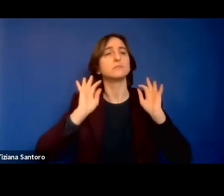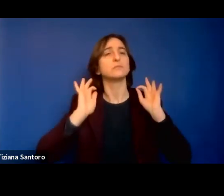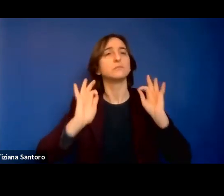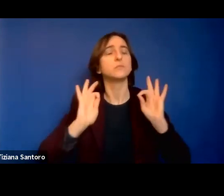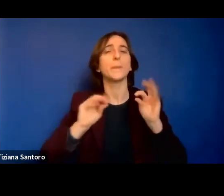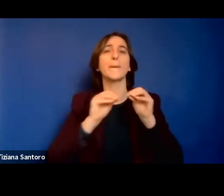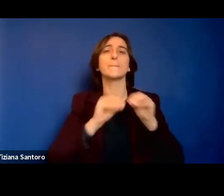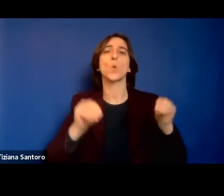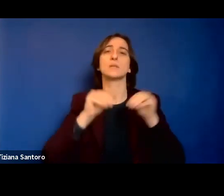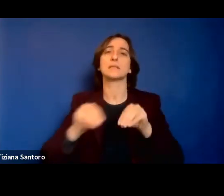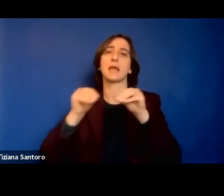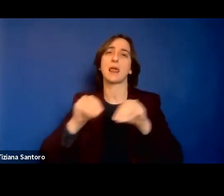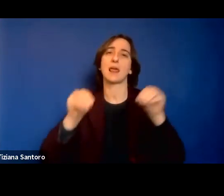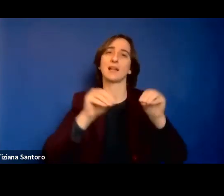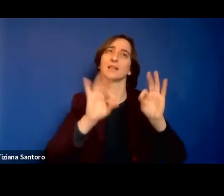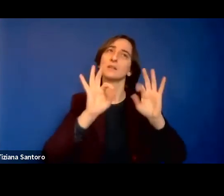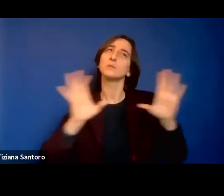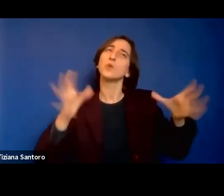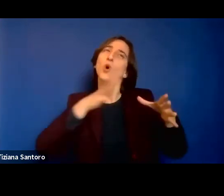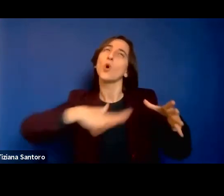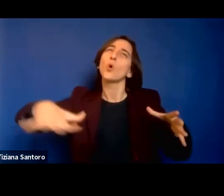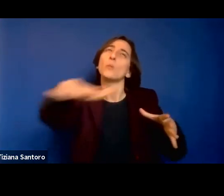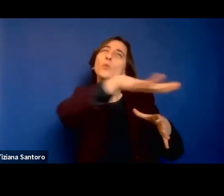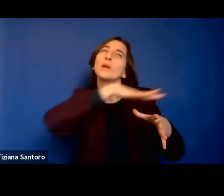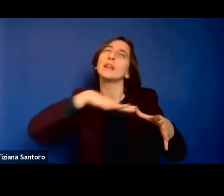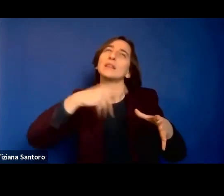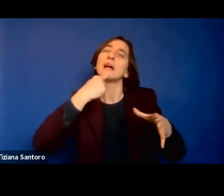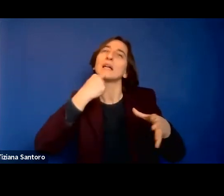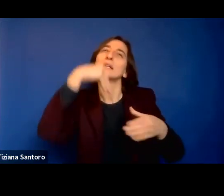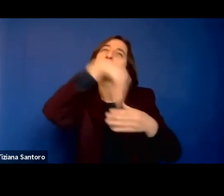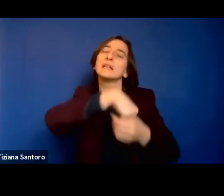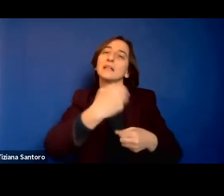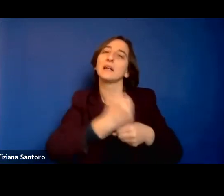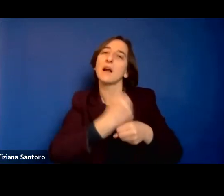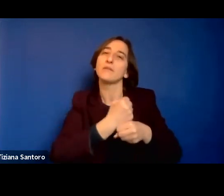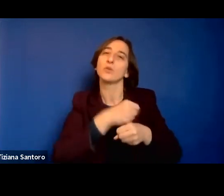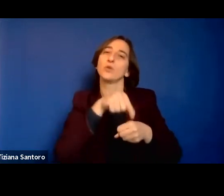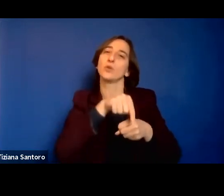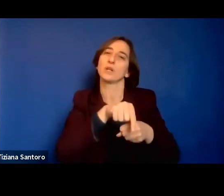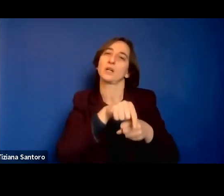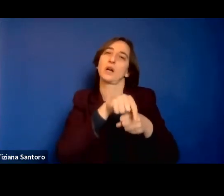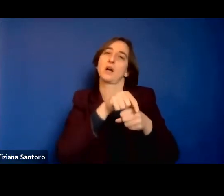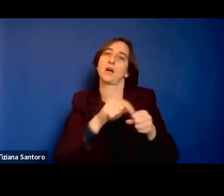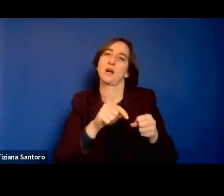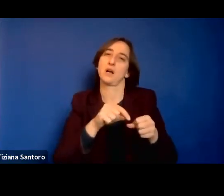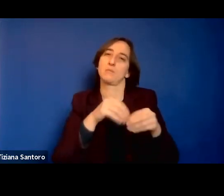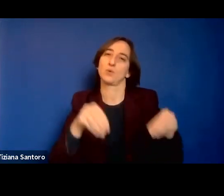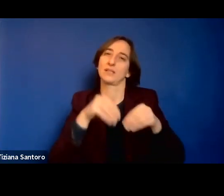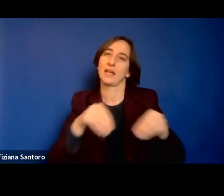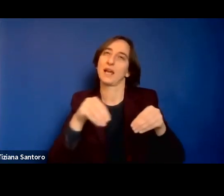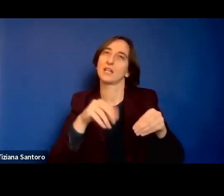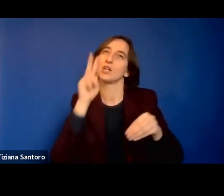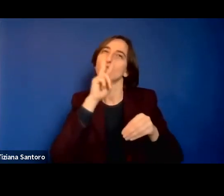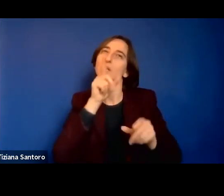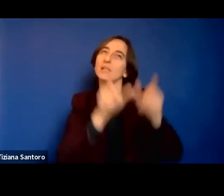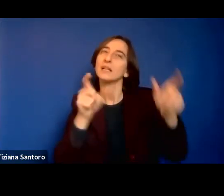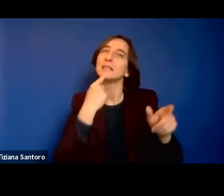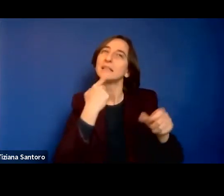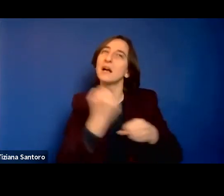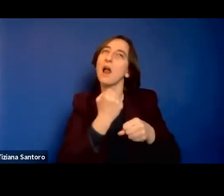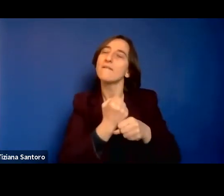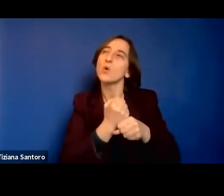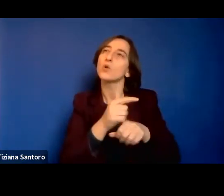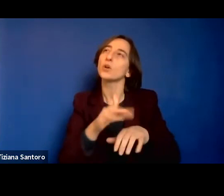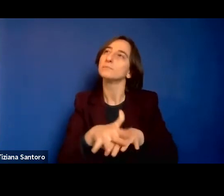museale, proprio per sensibilizzare gli operatori sul tema della sordità e sulle esigenze che questo tipo